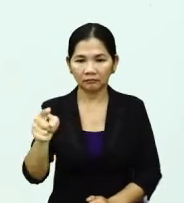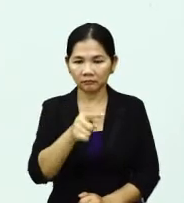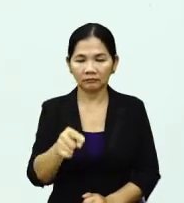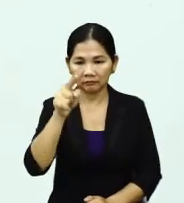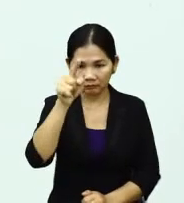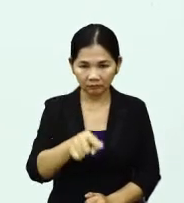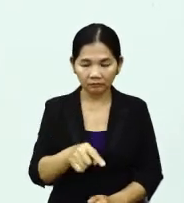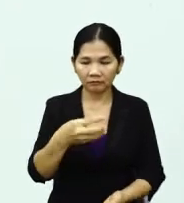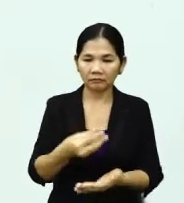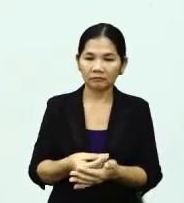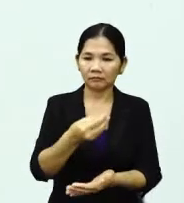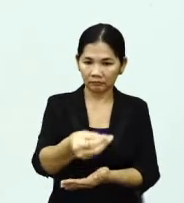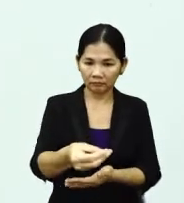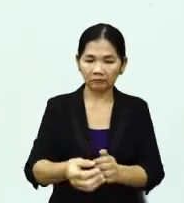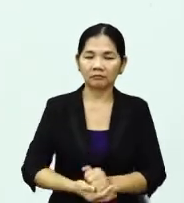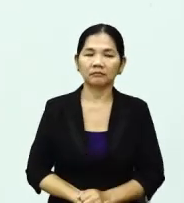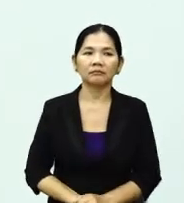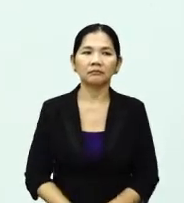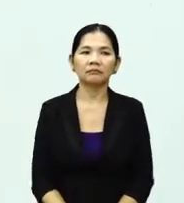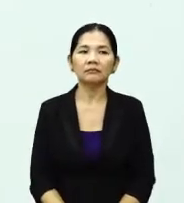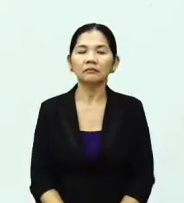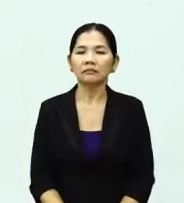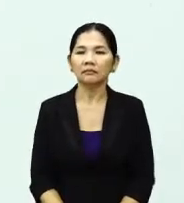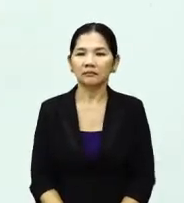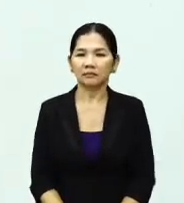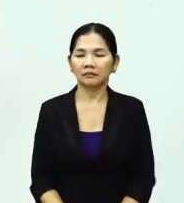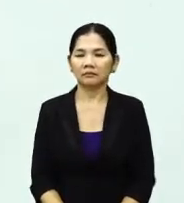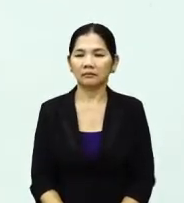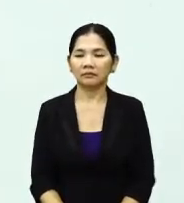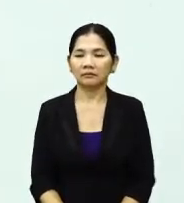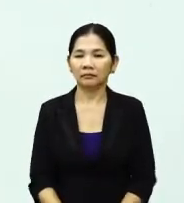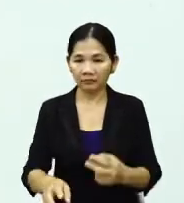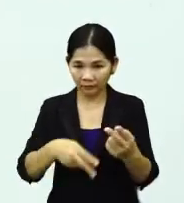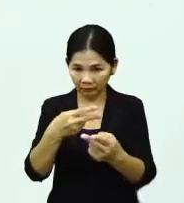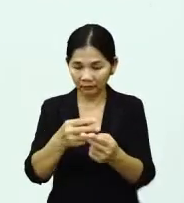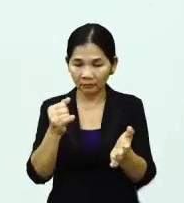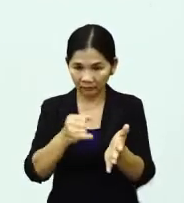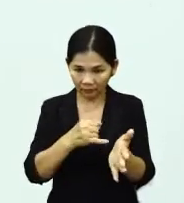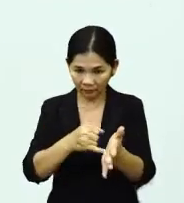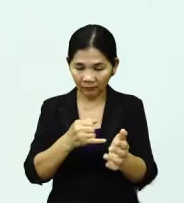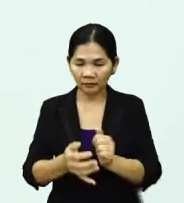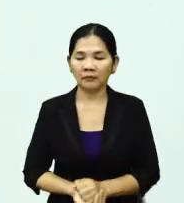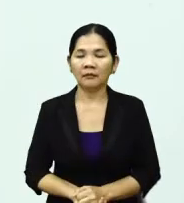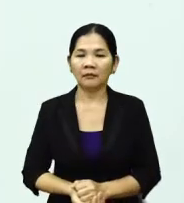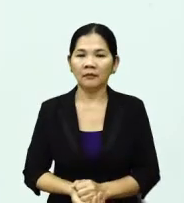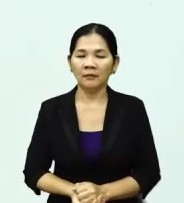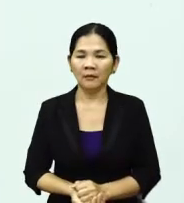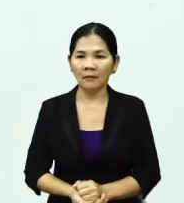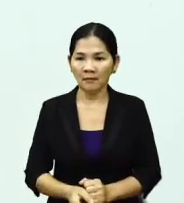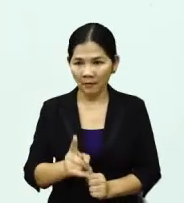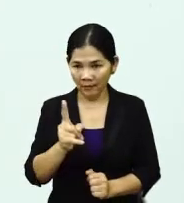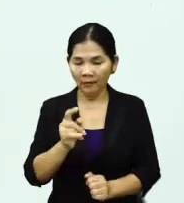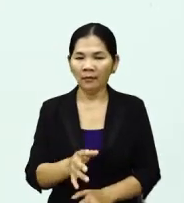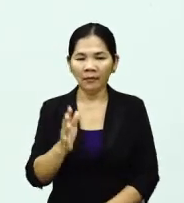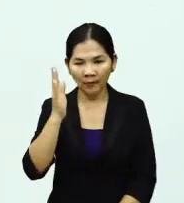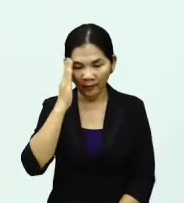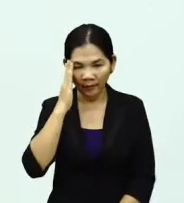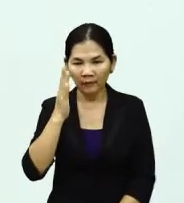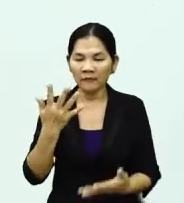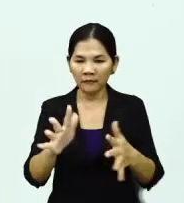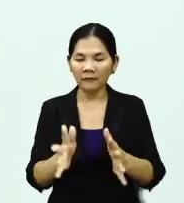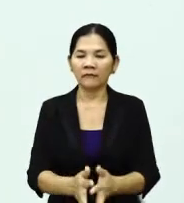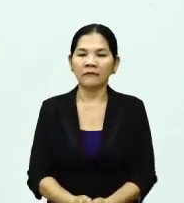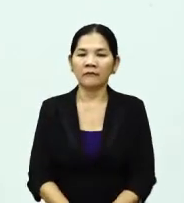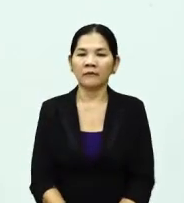con. Chùm lái nó nghe dừng kề. Khay khay tiền. Chà, xa xế con lươn ạt đoàn mùa này tí. Nhà cô chưa thật con xe hào